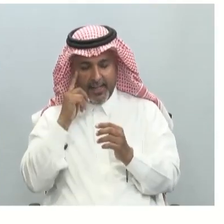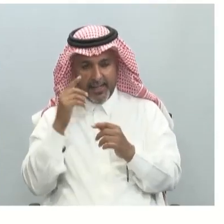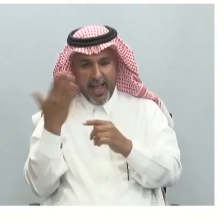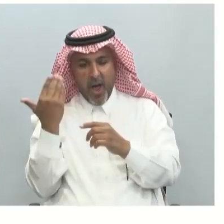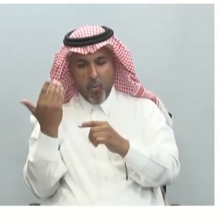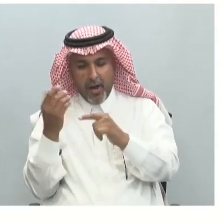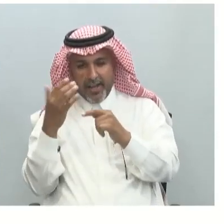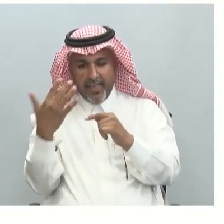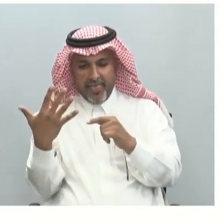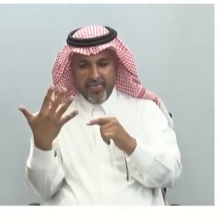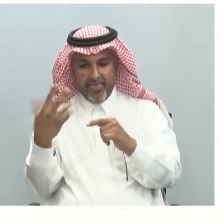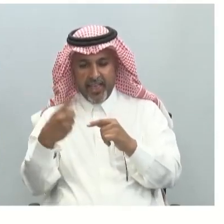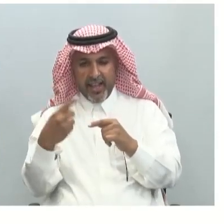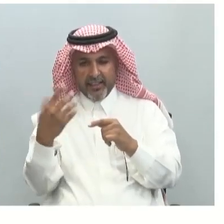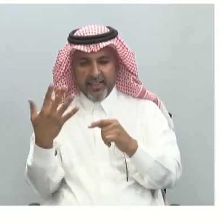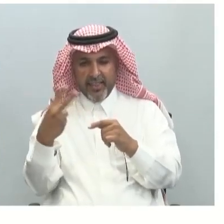زائد فقط